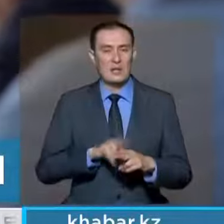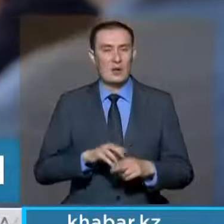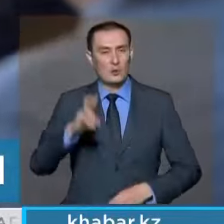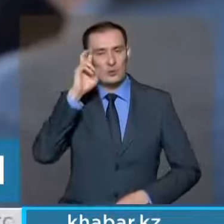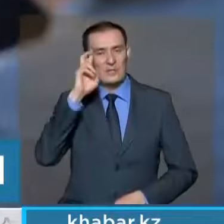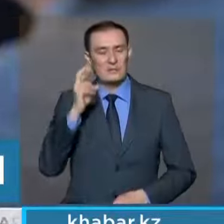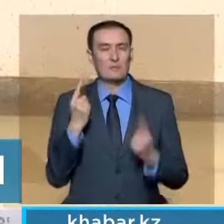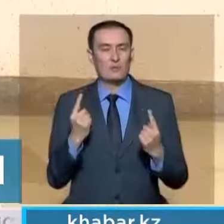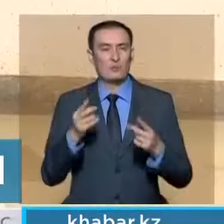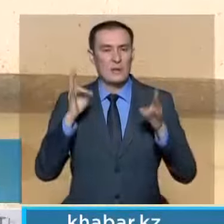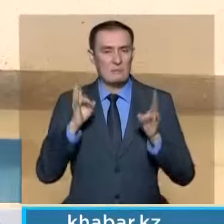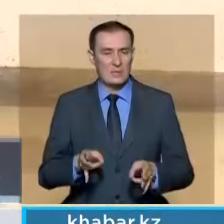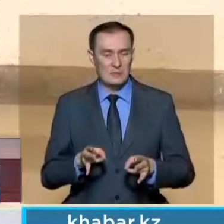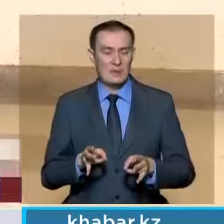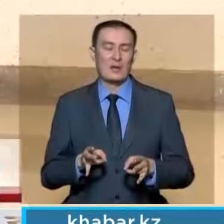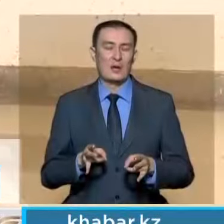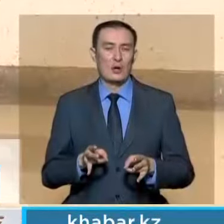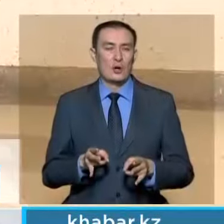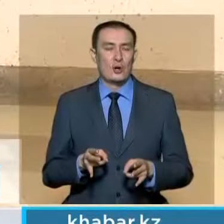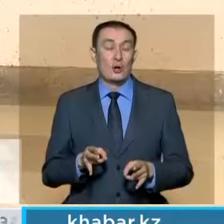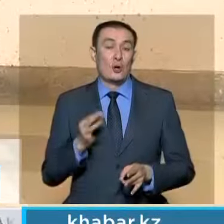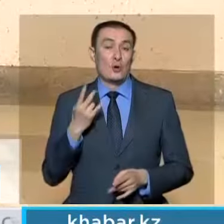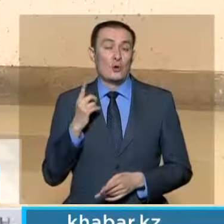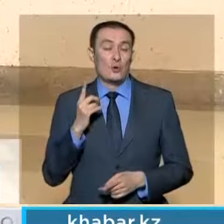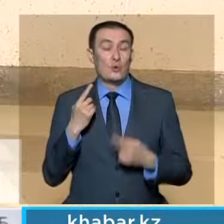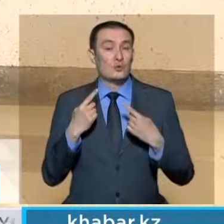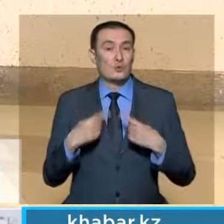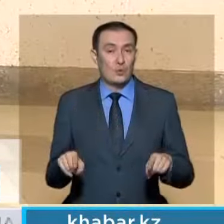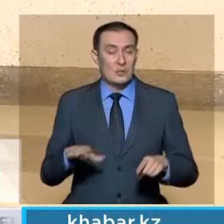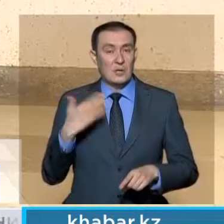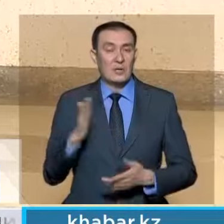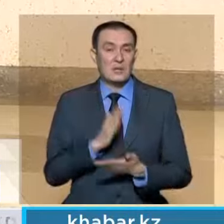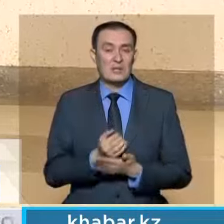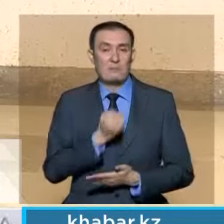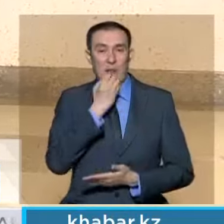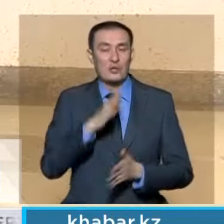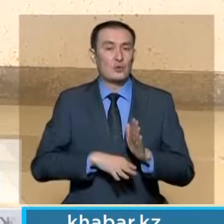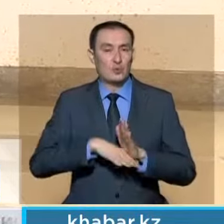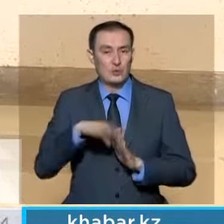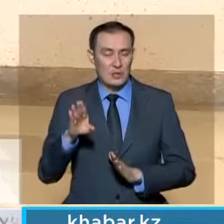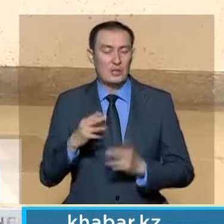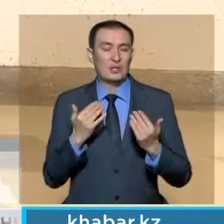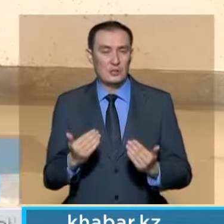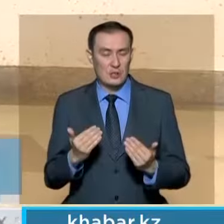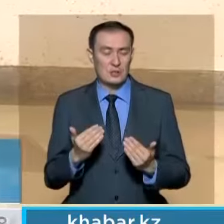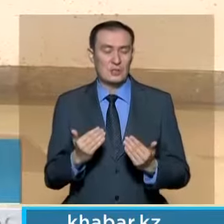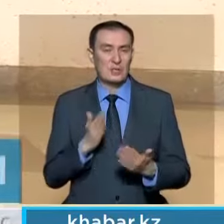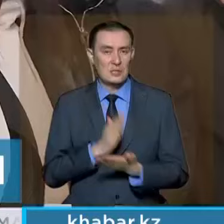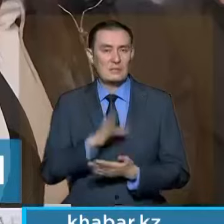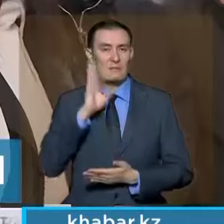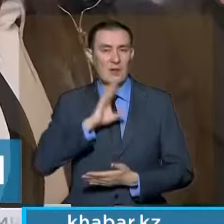общенациональное бедствие, но с другой стороны положительные признаки уже налицо,